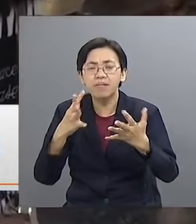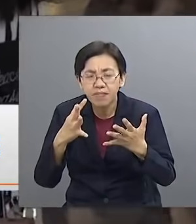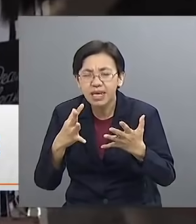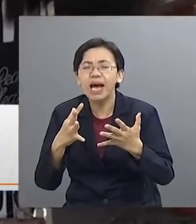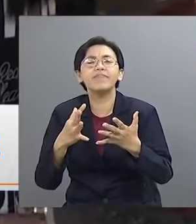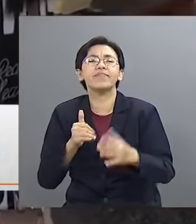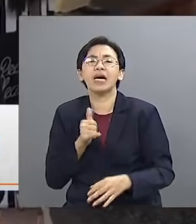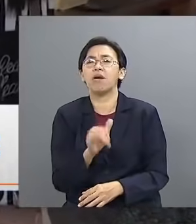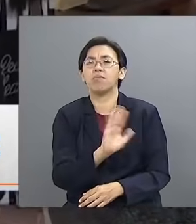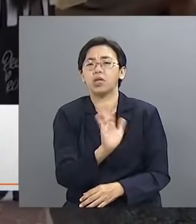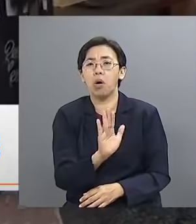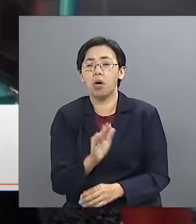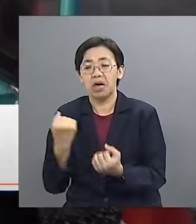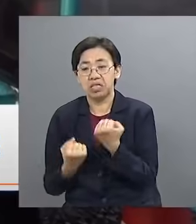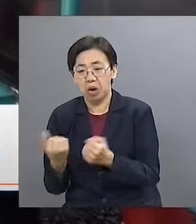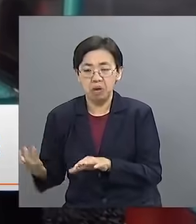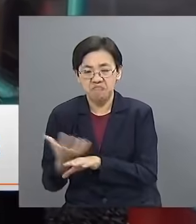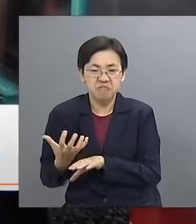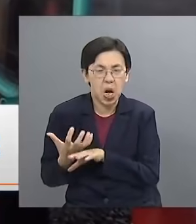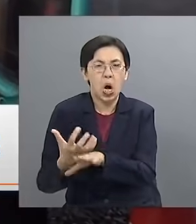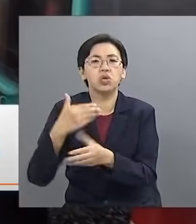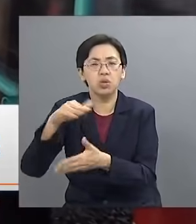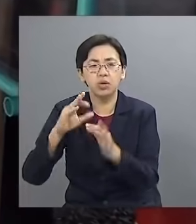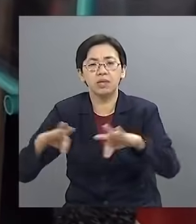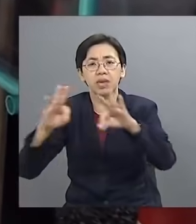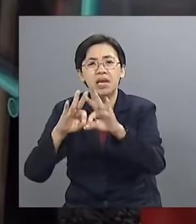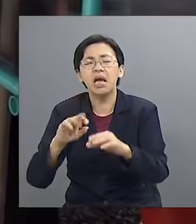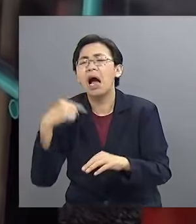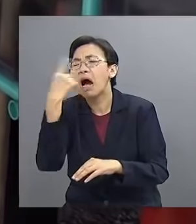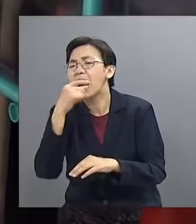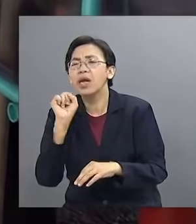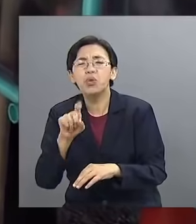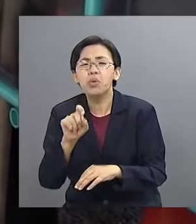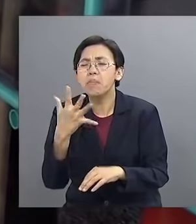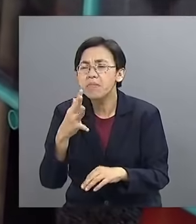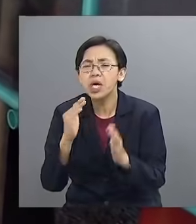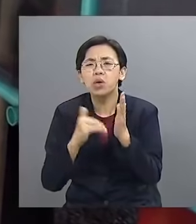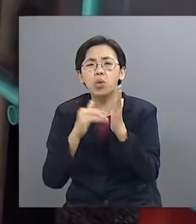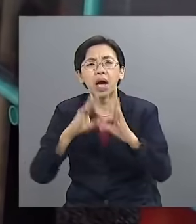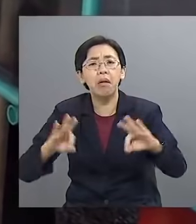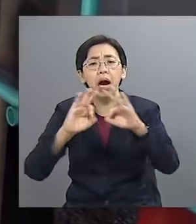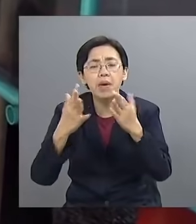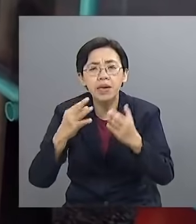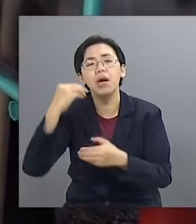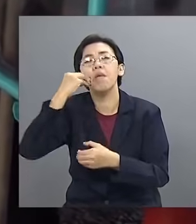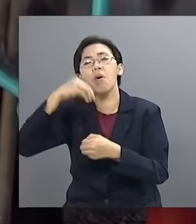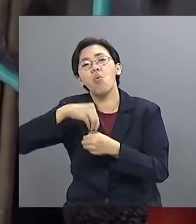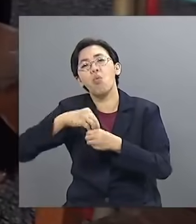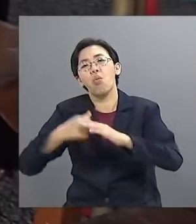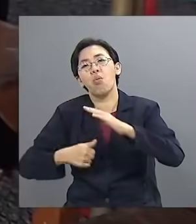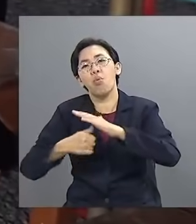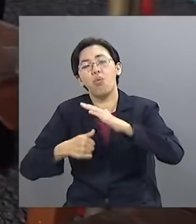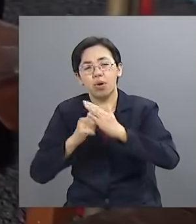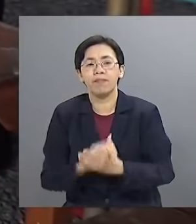ชาชนที่ไม่มีความจำเป็นนี่อยู่บ้านป้องกันเชื้อค่ะไปดูสถานบริการต่างๆหรือสถานประกอบการ